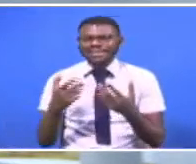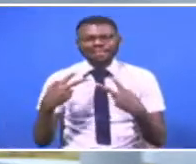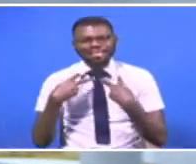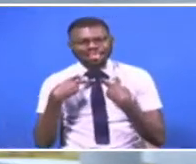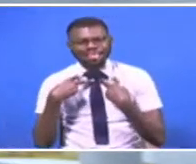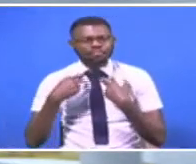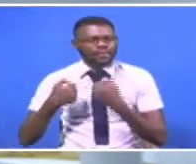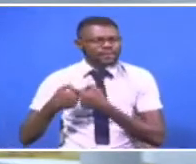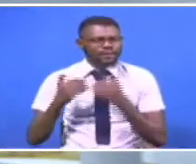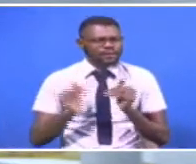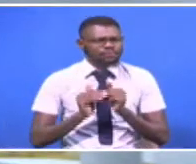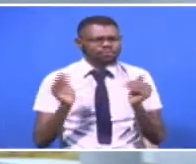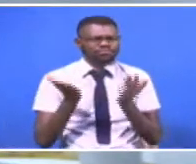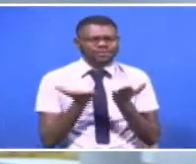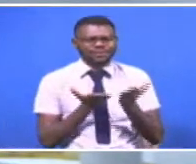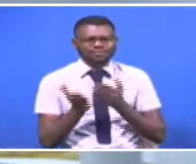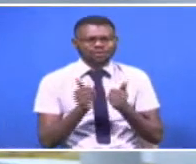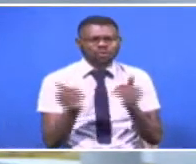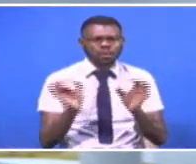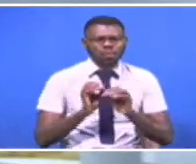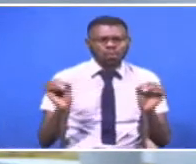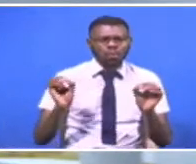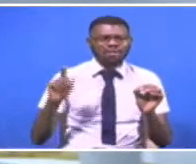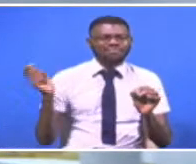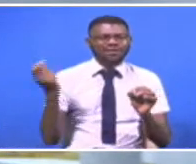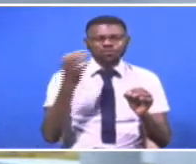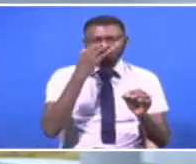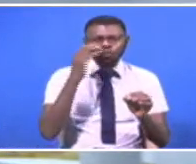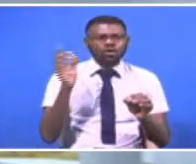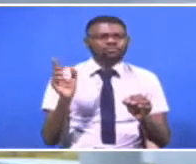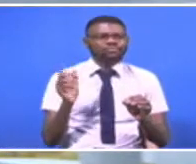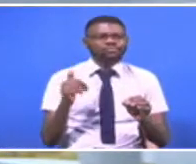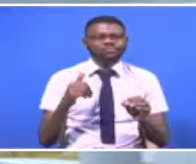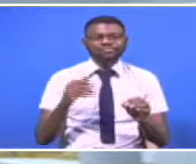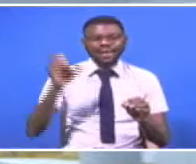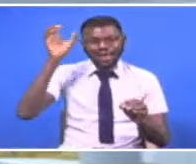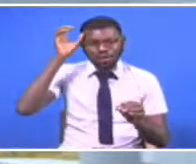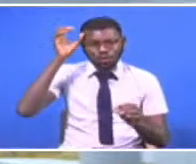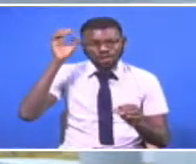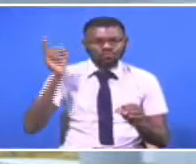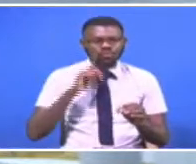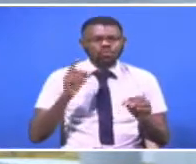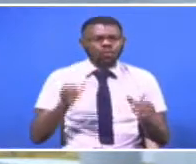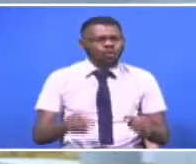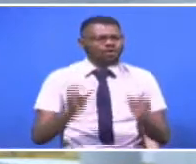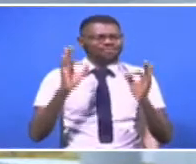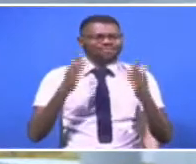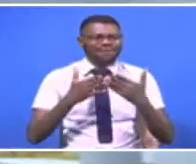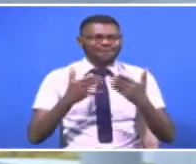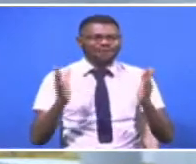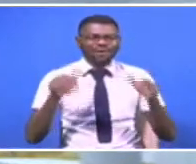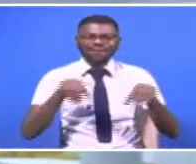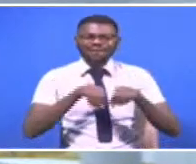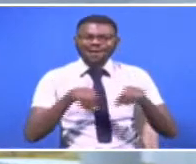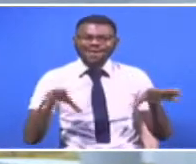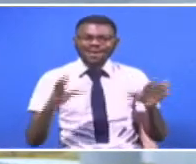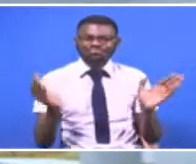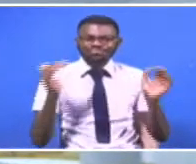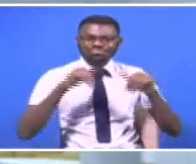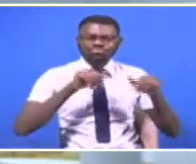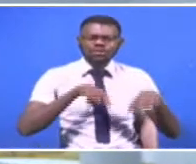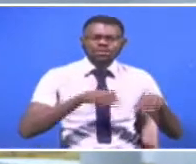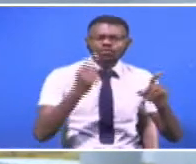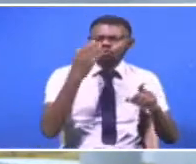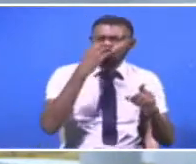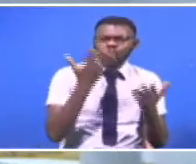wananchi. Ruto ambaye anatarajiwa kufungua rasmi kongamano la ugatuzi mjini Eldoret hapo kesho, amezungumza katika hafla ya mazishi